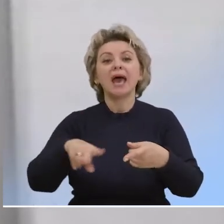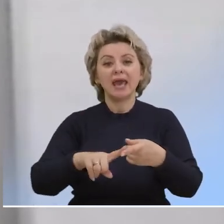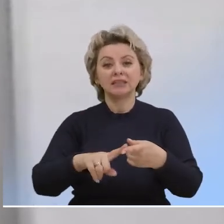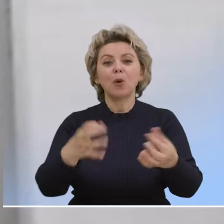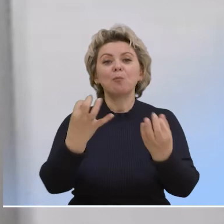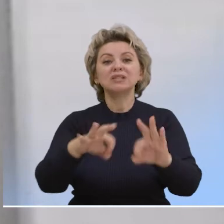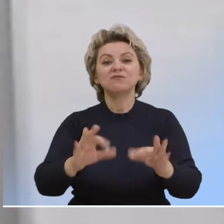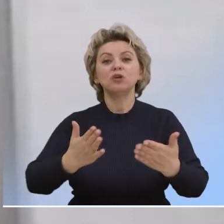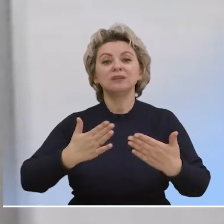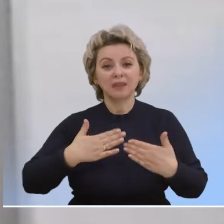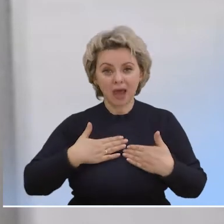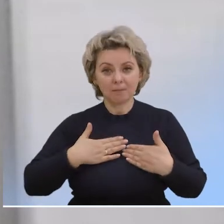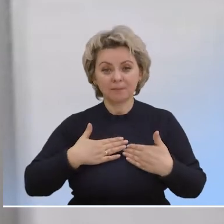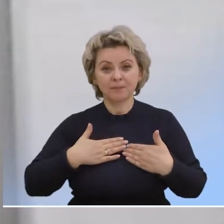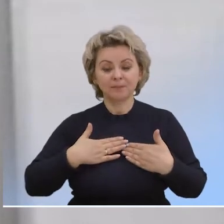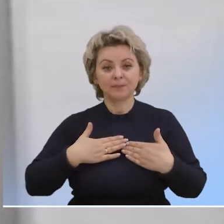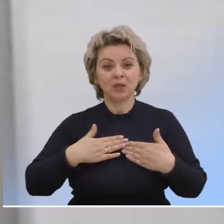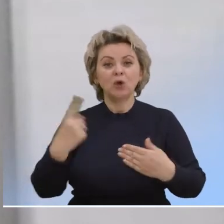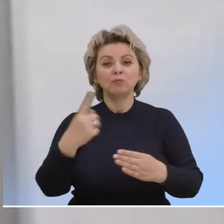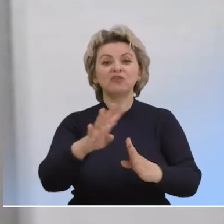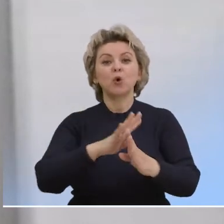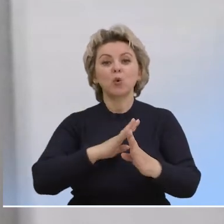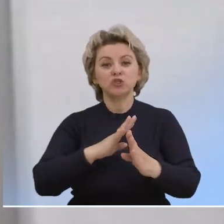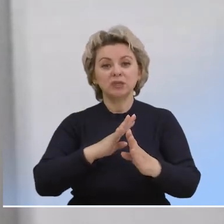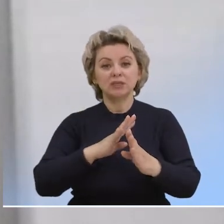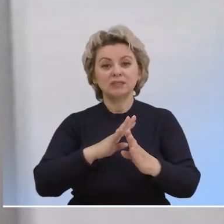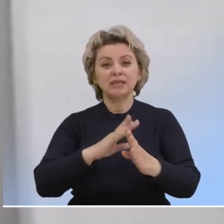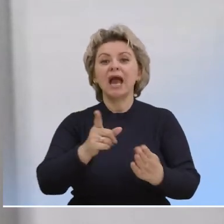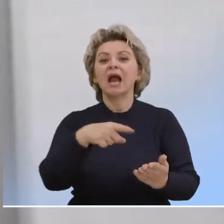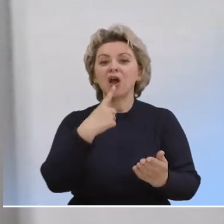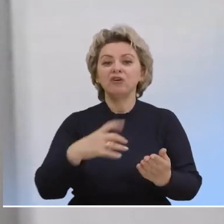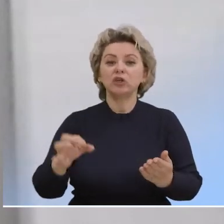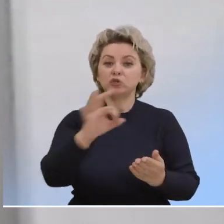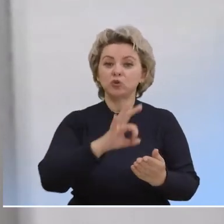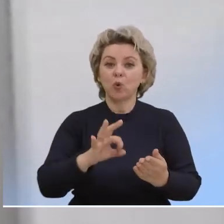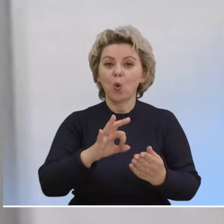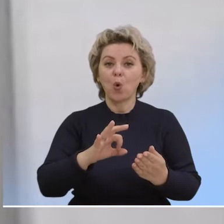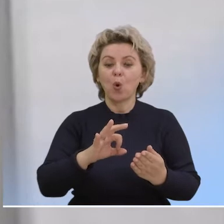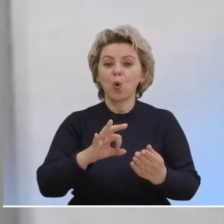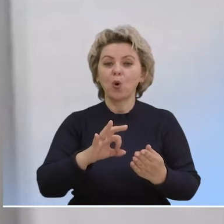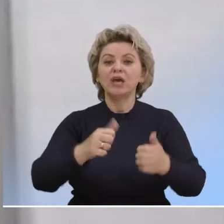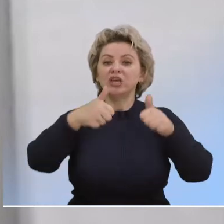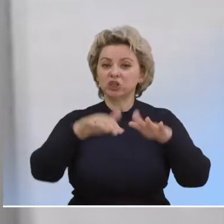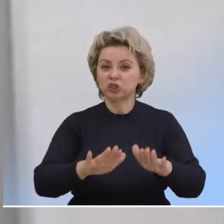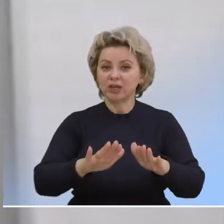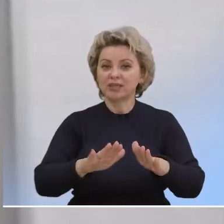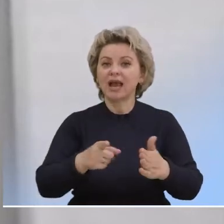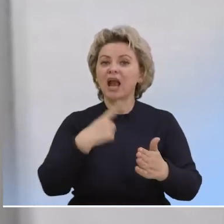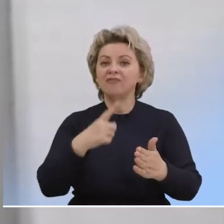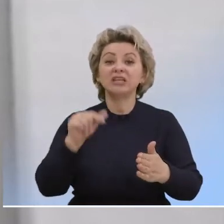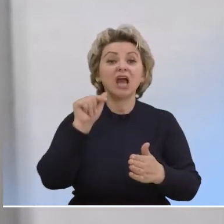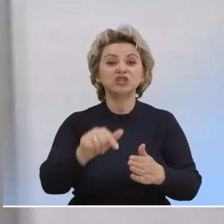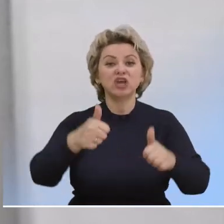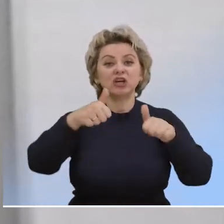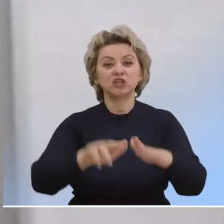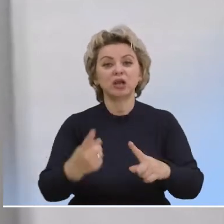Это позволит нам в первую очередь не говорить о теоретических решениях, а говорить